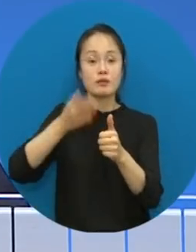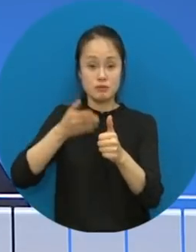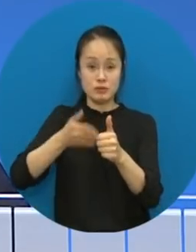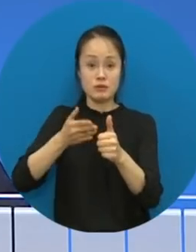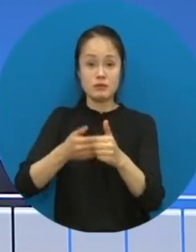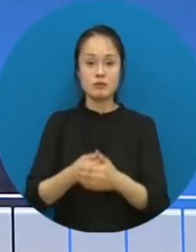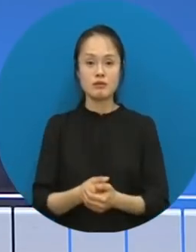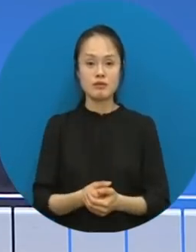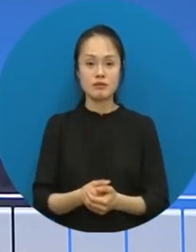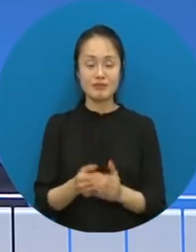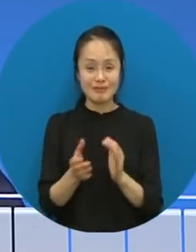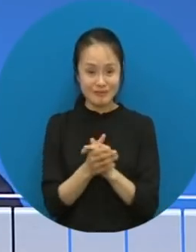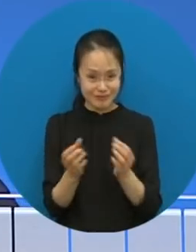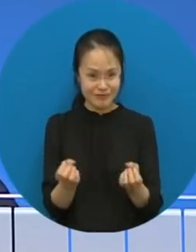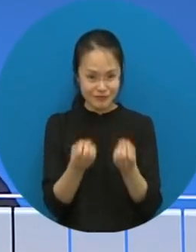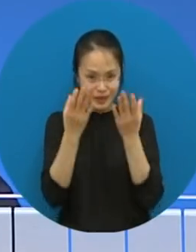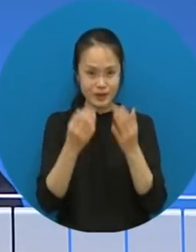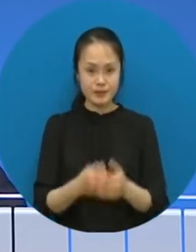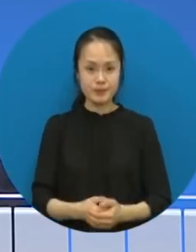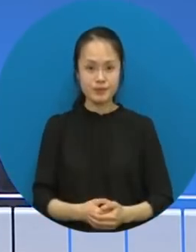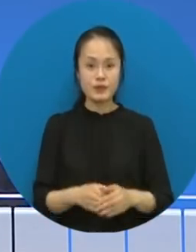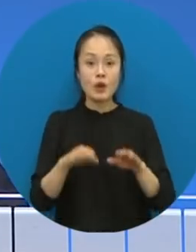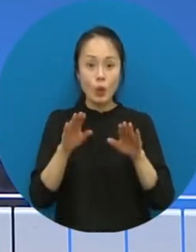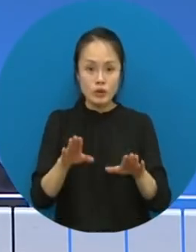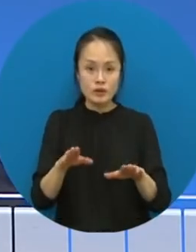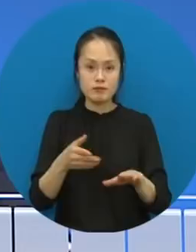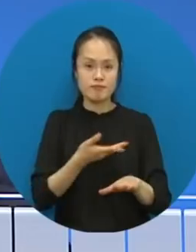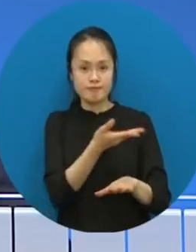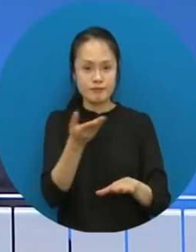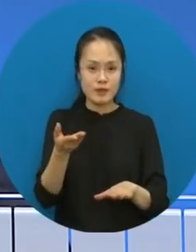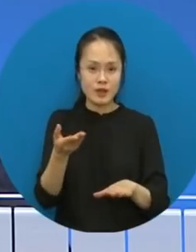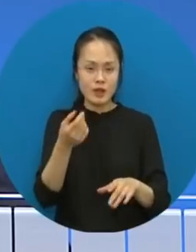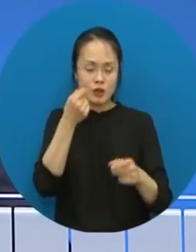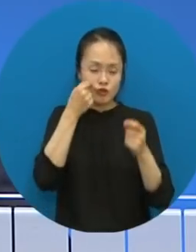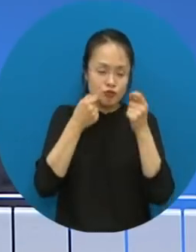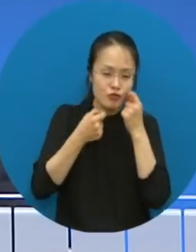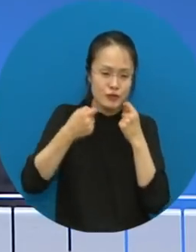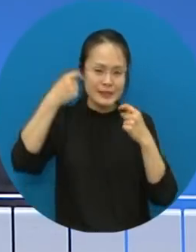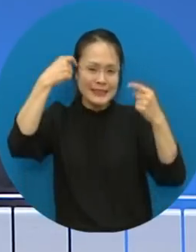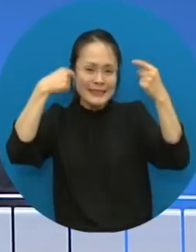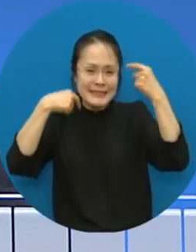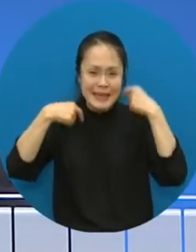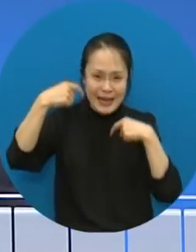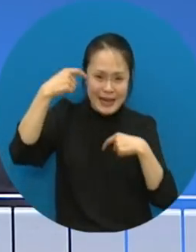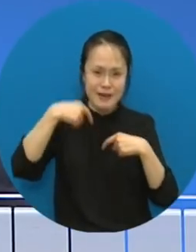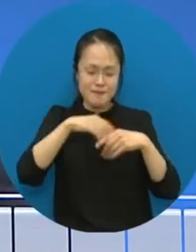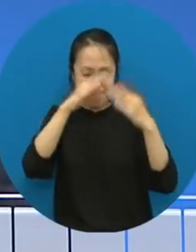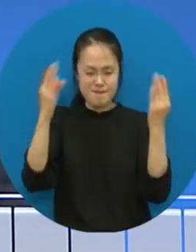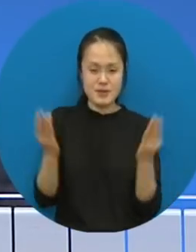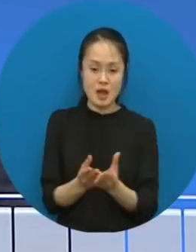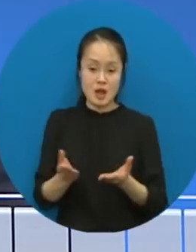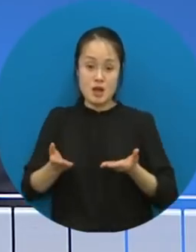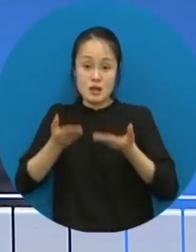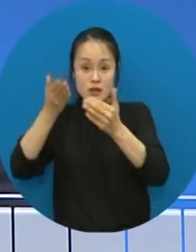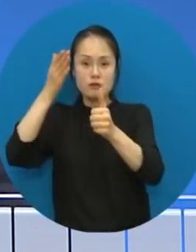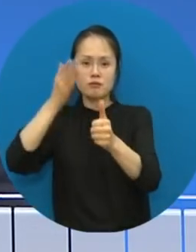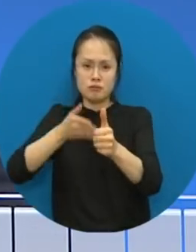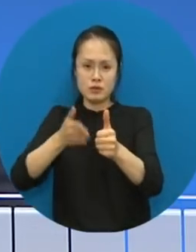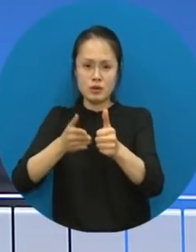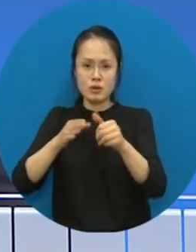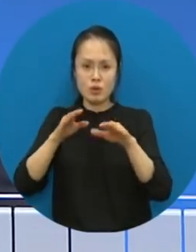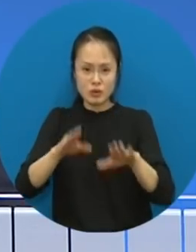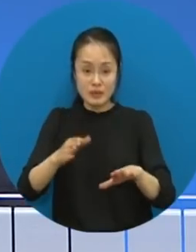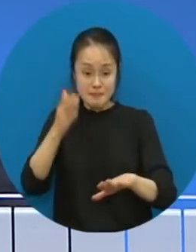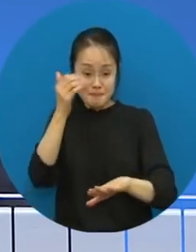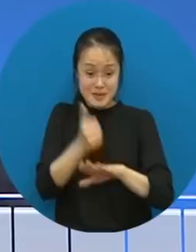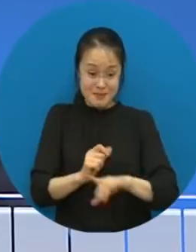할렐루야. 오늘 여러분의 눈물과 땀을 다 드리십시오. 오늘이 마지막인 것처럼, 전부인 것처럼